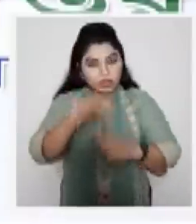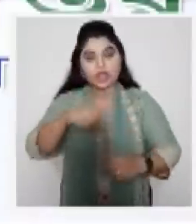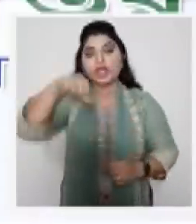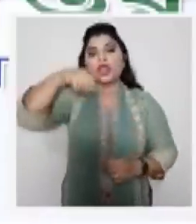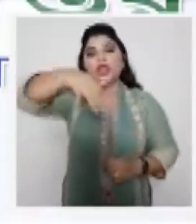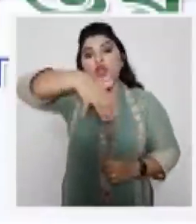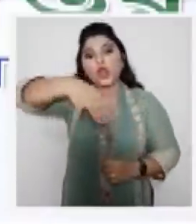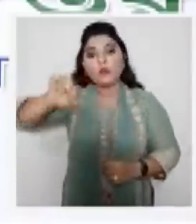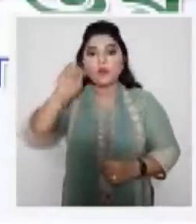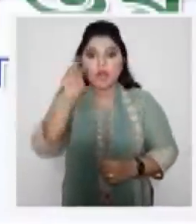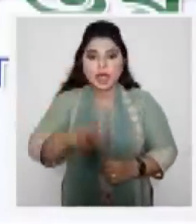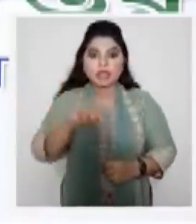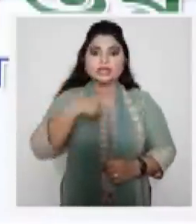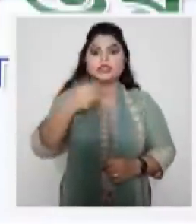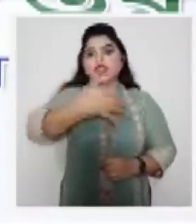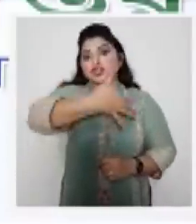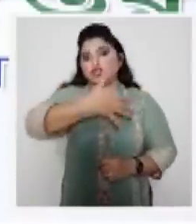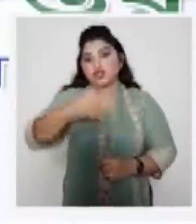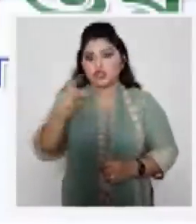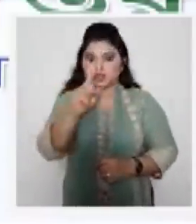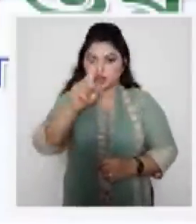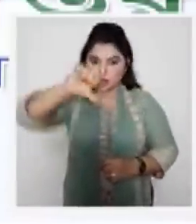5,16,503টি এবং এ পর্যন্ত শনাক্ত হয়েছে